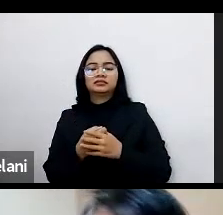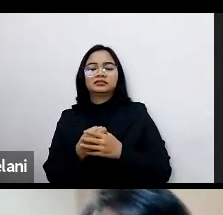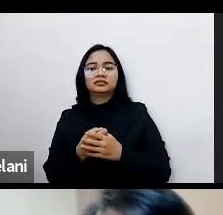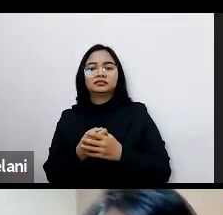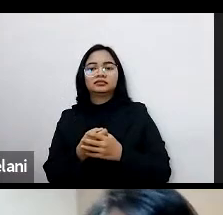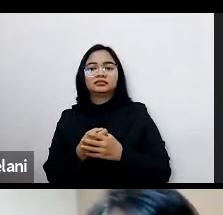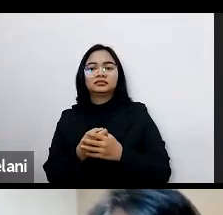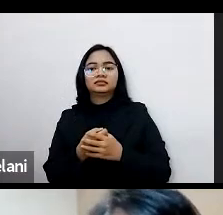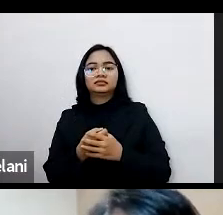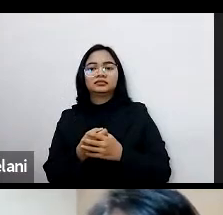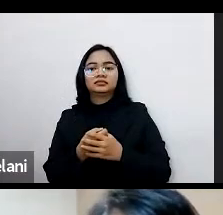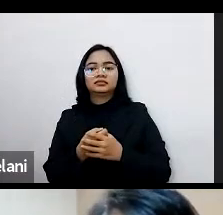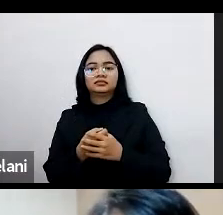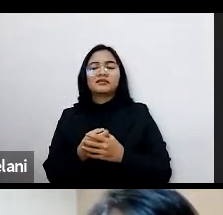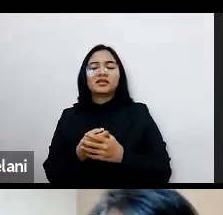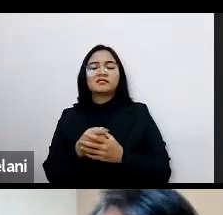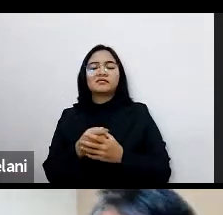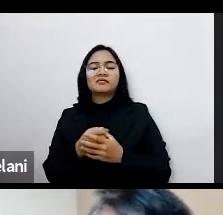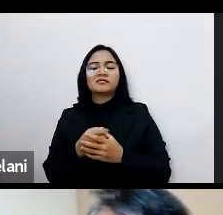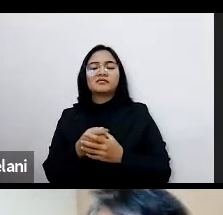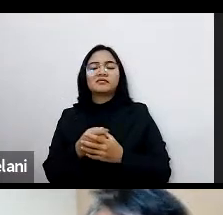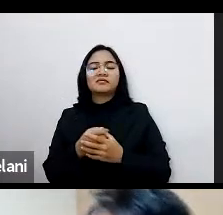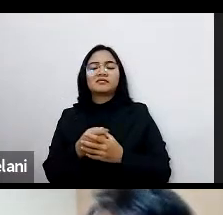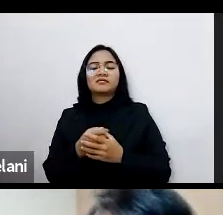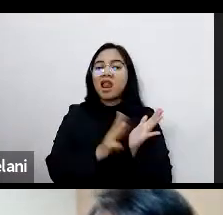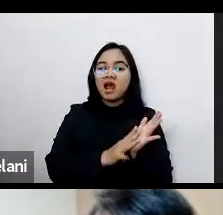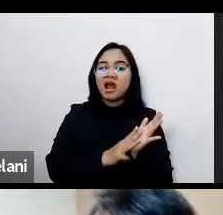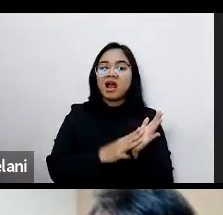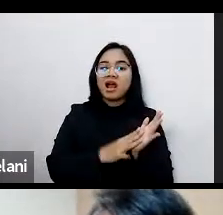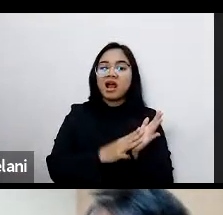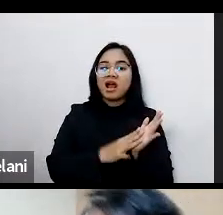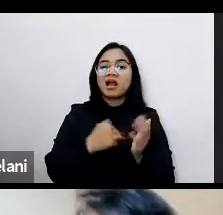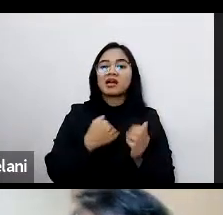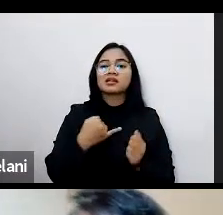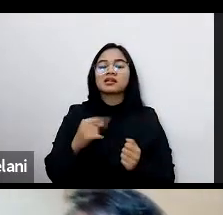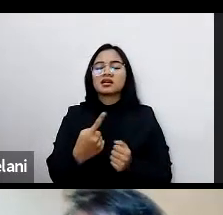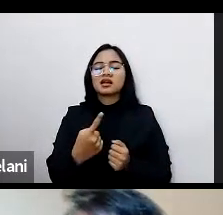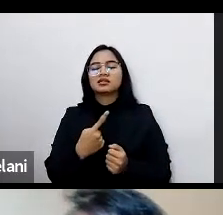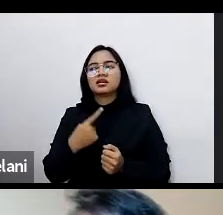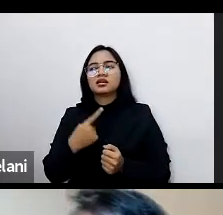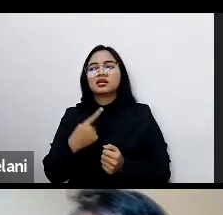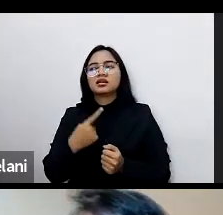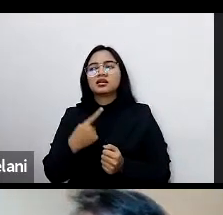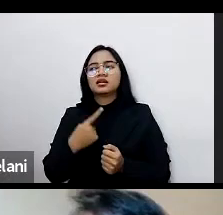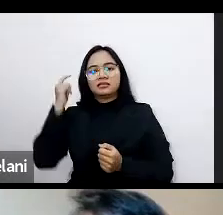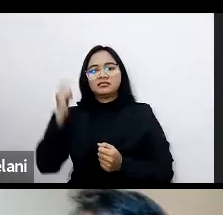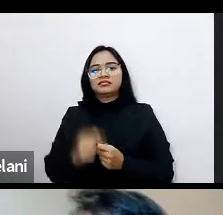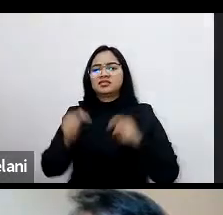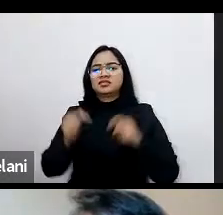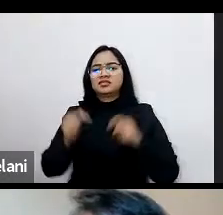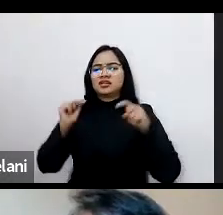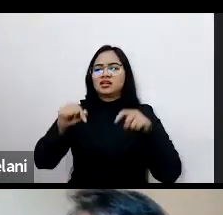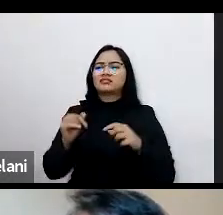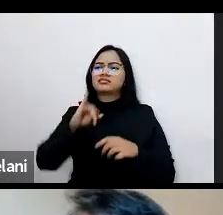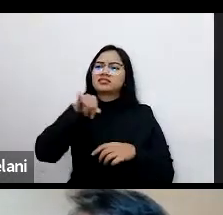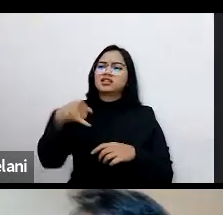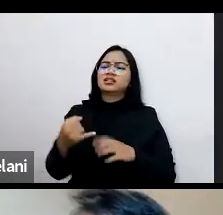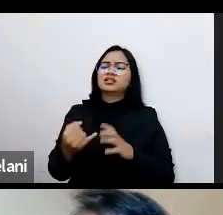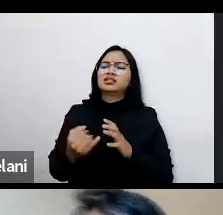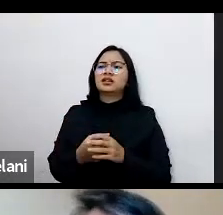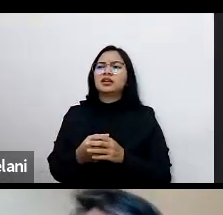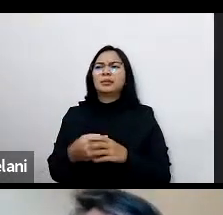isu yang saya tekuni gitu kan, karena sebenarnya itu sekarang menjadi begitu apa ya berpengaruh